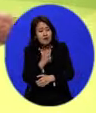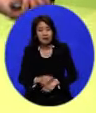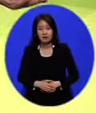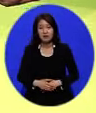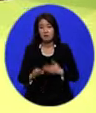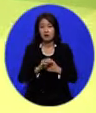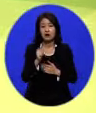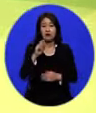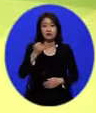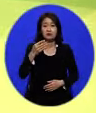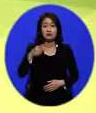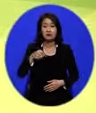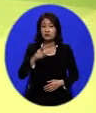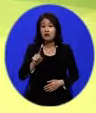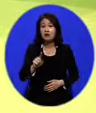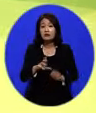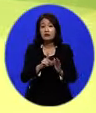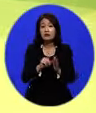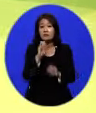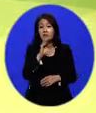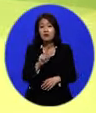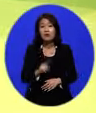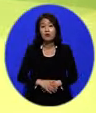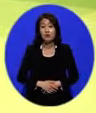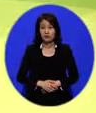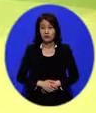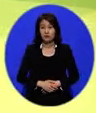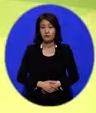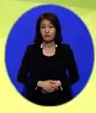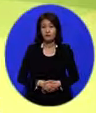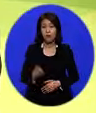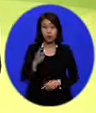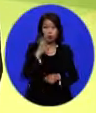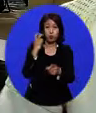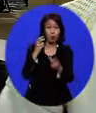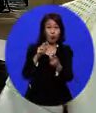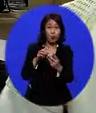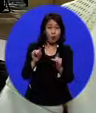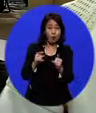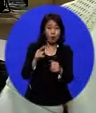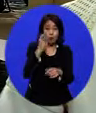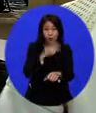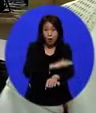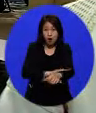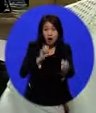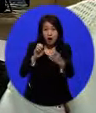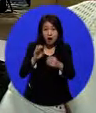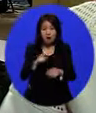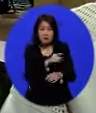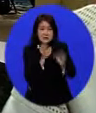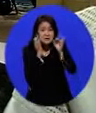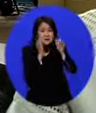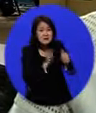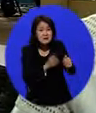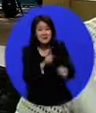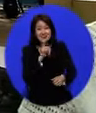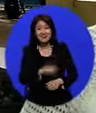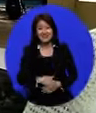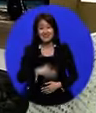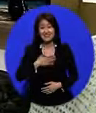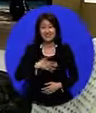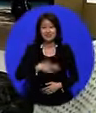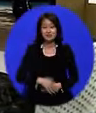때 그러면 하부르타 할 때 어떻게 접근해 갈까요? 네, 똑똑하십니다. 이쪽은. 이쪽 파트가 엄청 이쪽에 좀 노력을 하세요. 이쪽